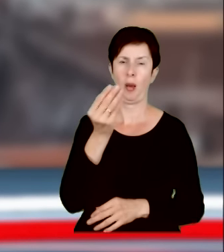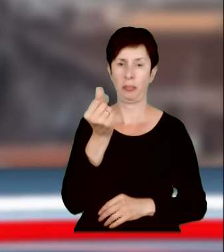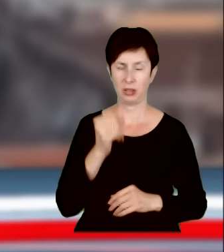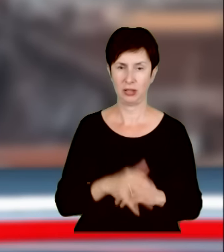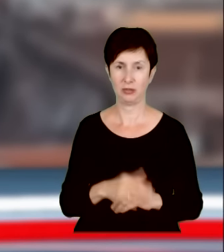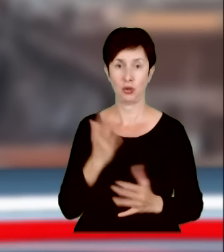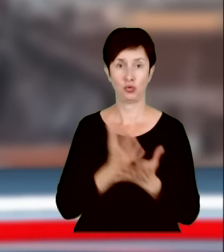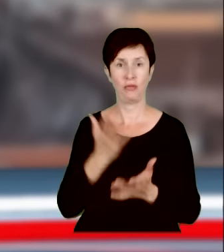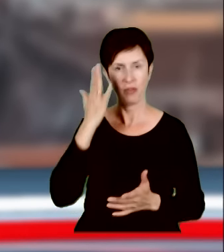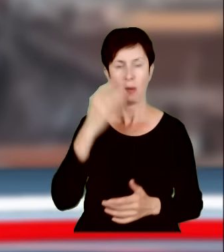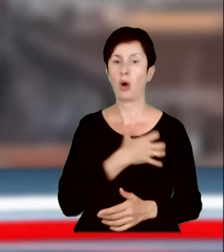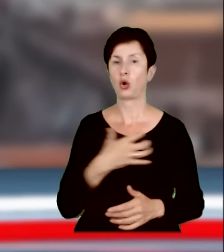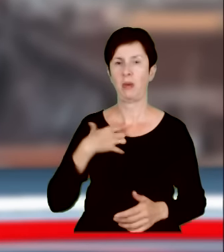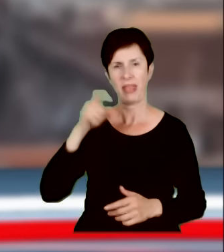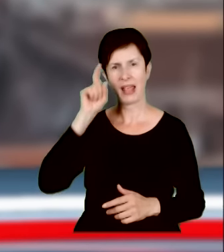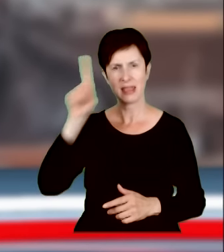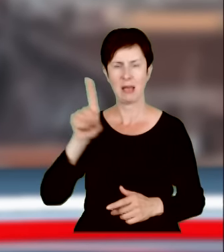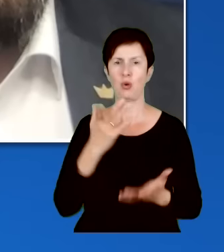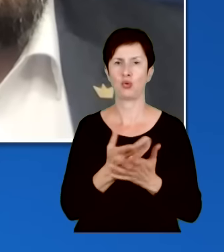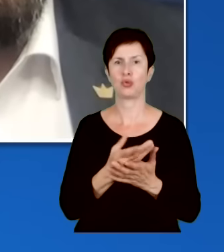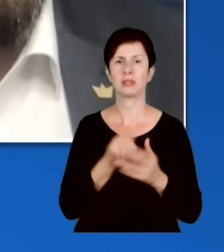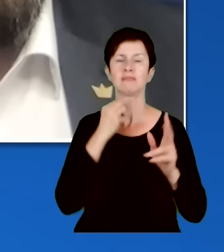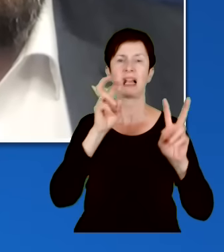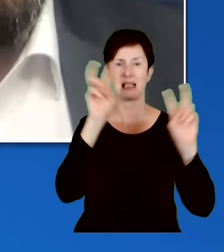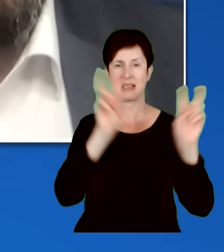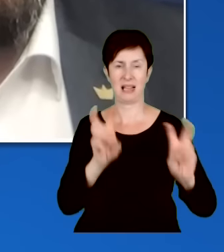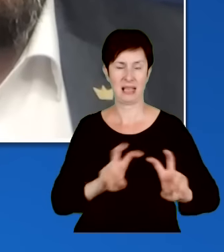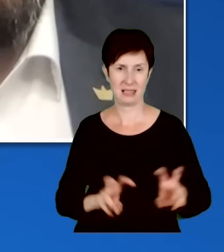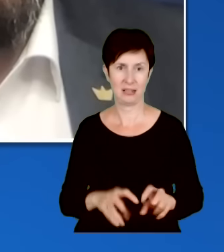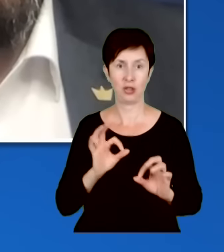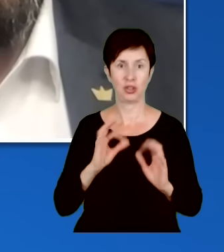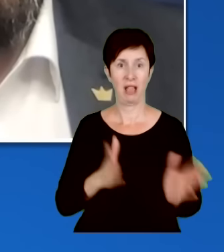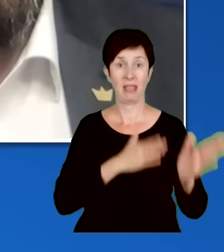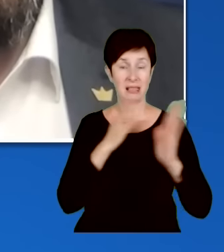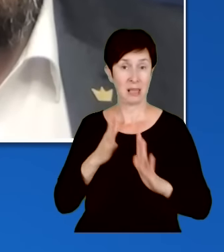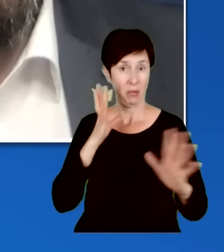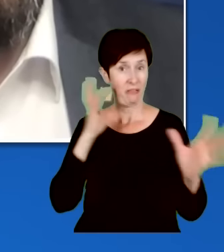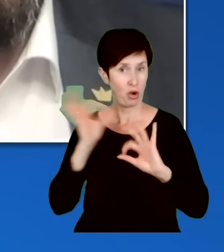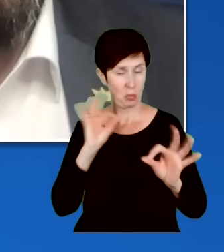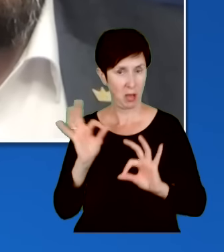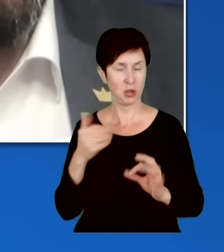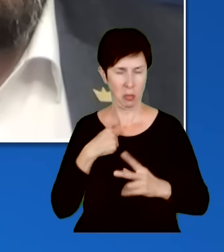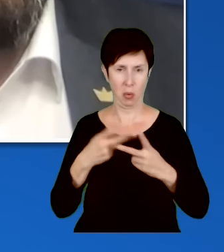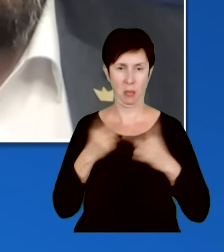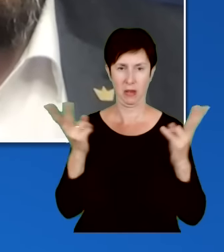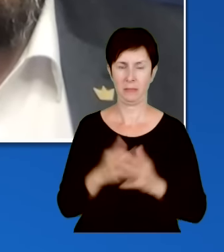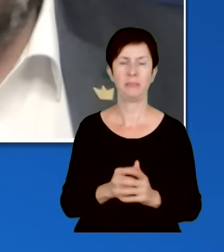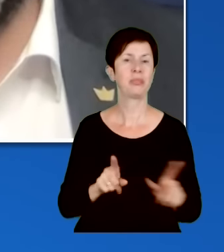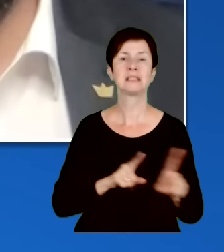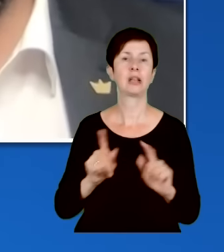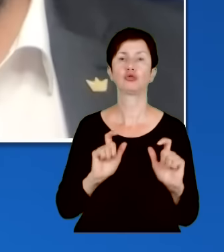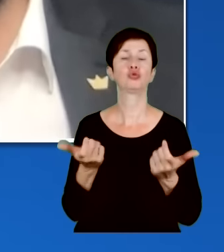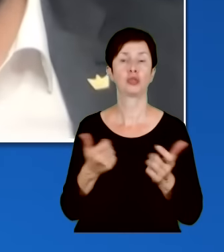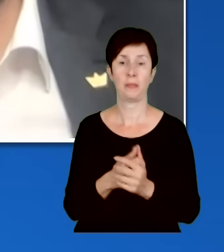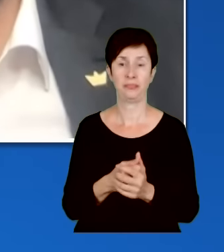chodzi o to że gospodarka niemiecka jest na skraju na przepaści dzisiaj kolejne informacje Na ten temat zostały podane Co to oznacza pieniądze